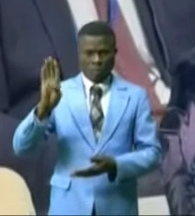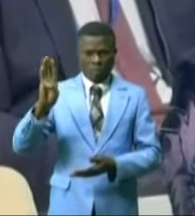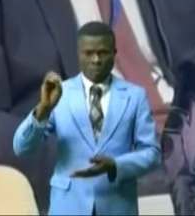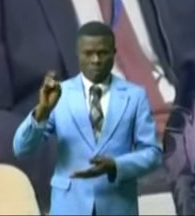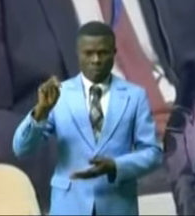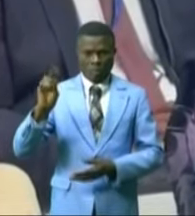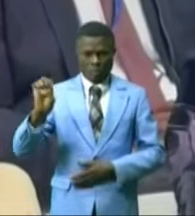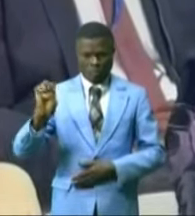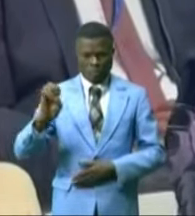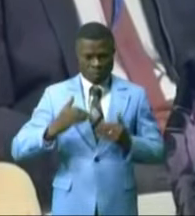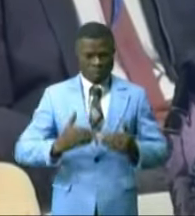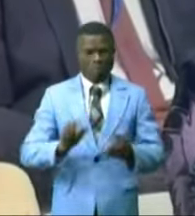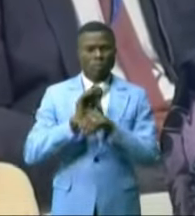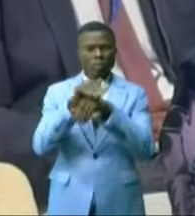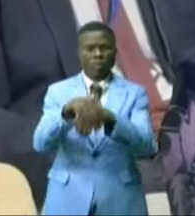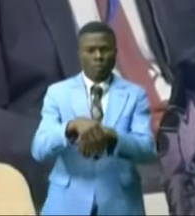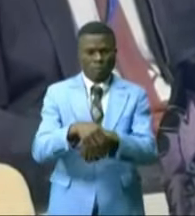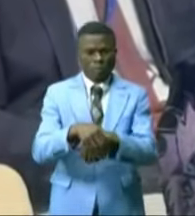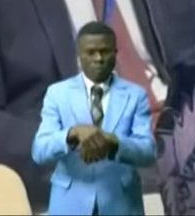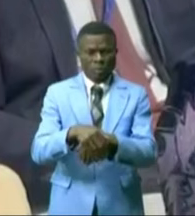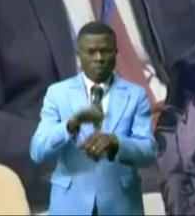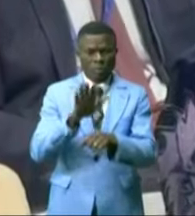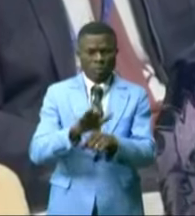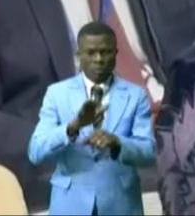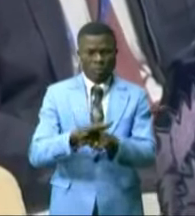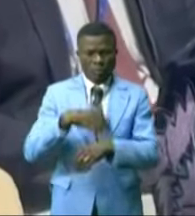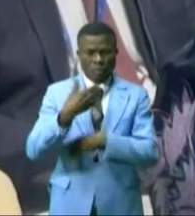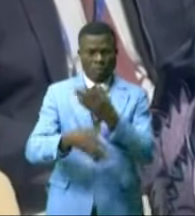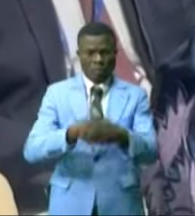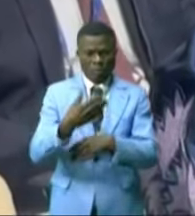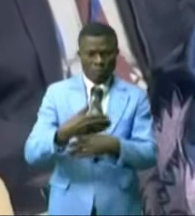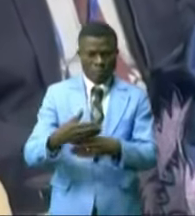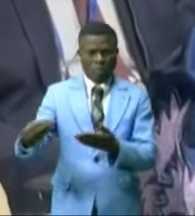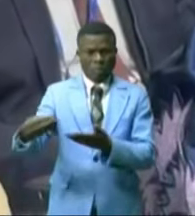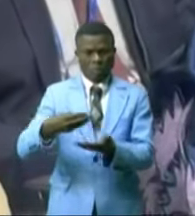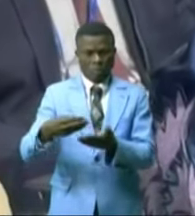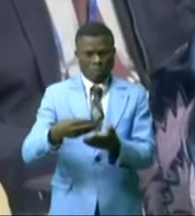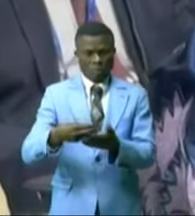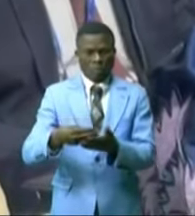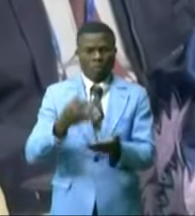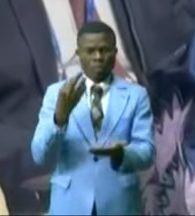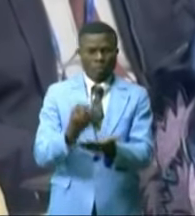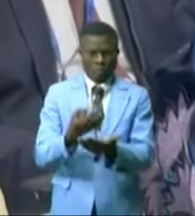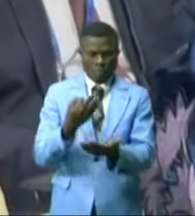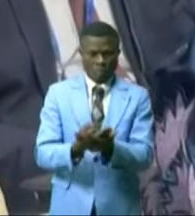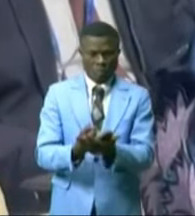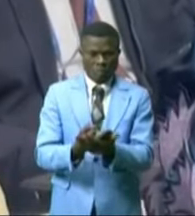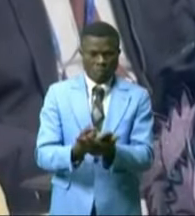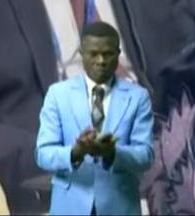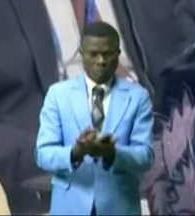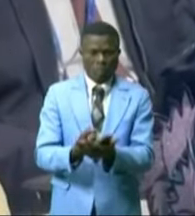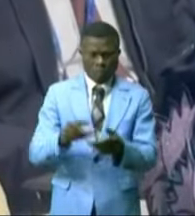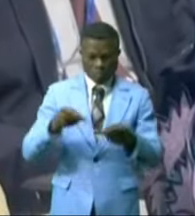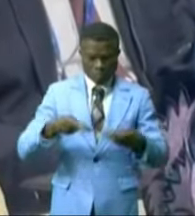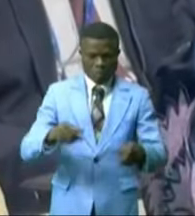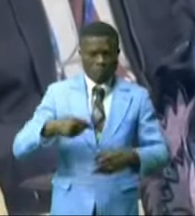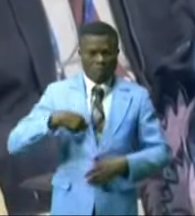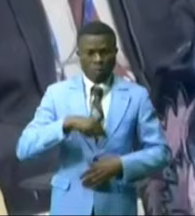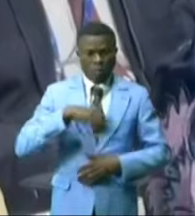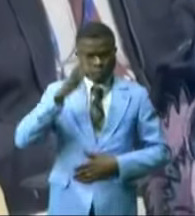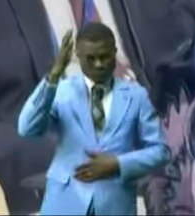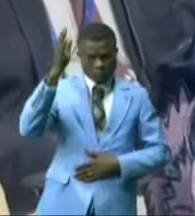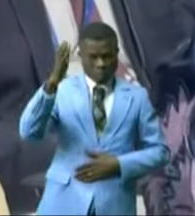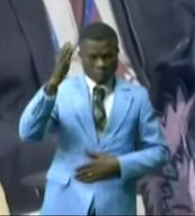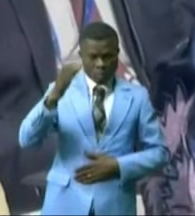nous puissions contribuer à mobiliser aussi les ressources du fonds, et cela va nous permettre